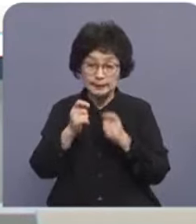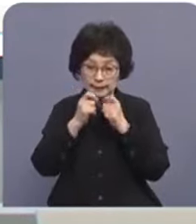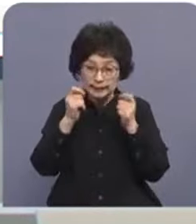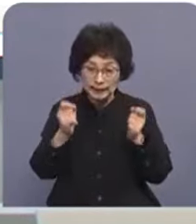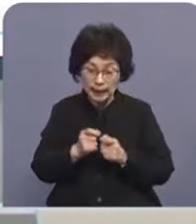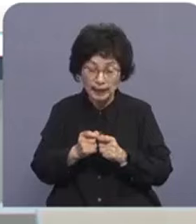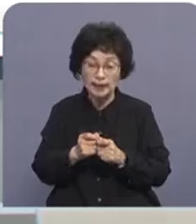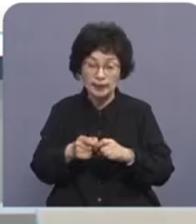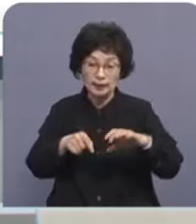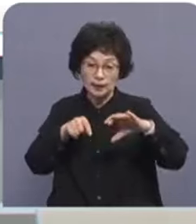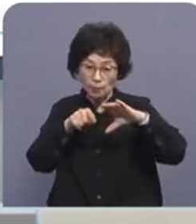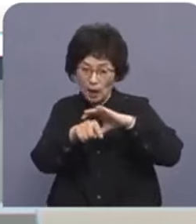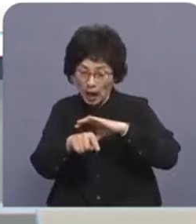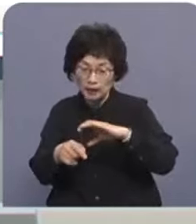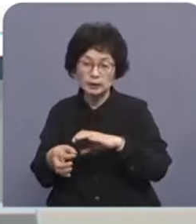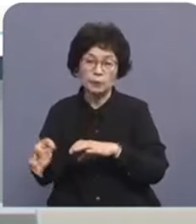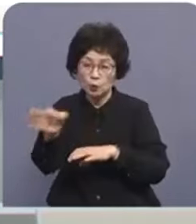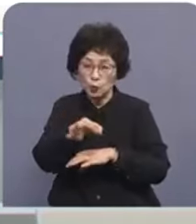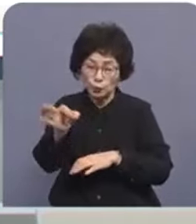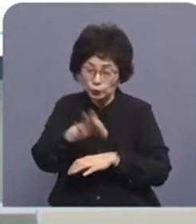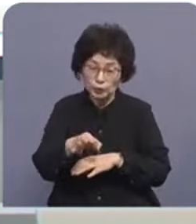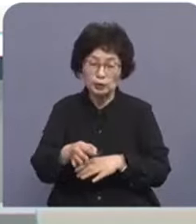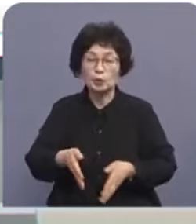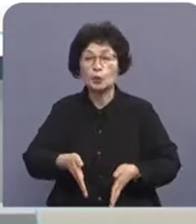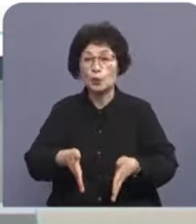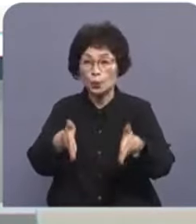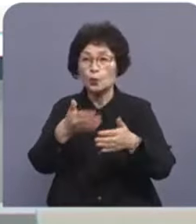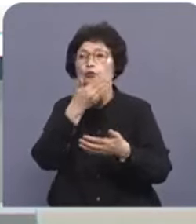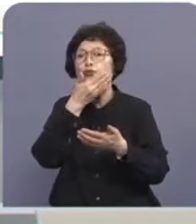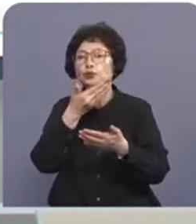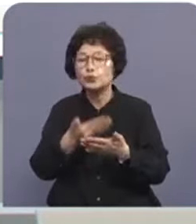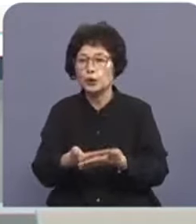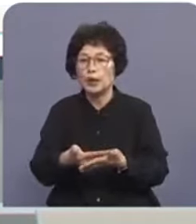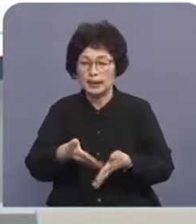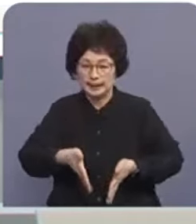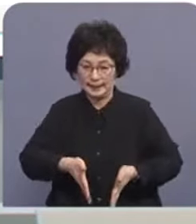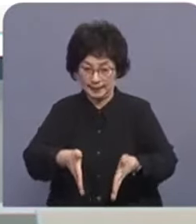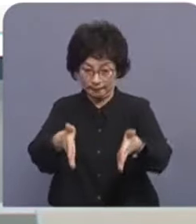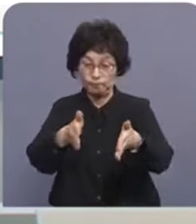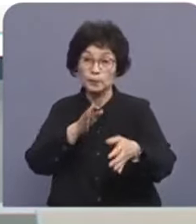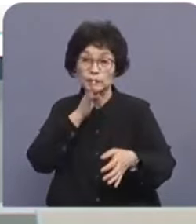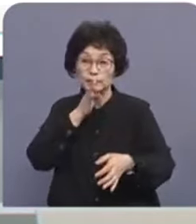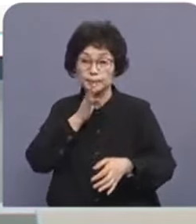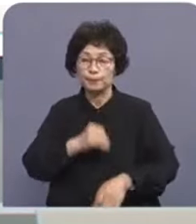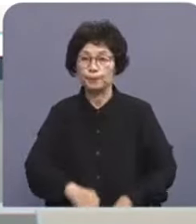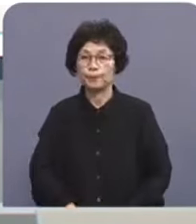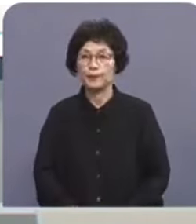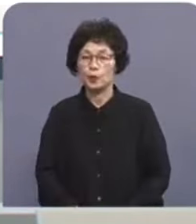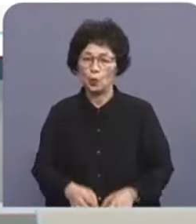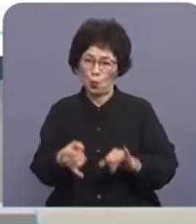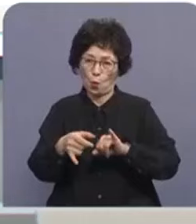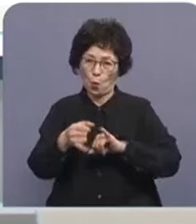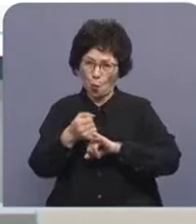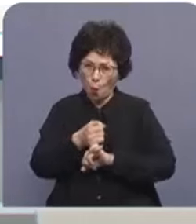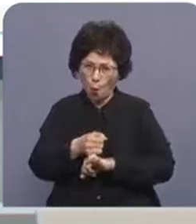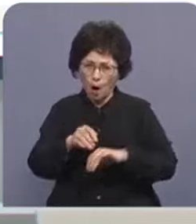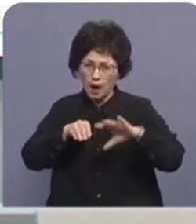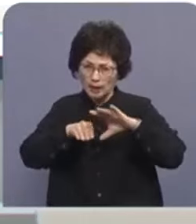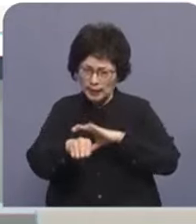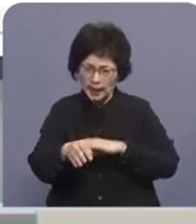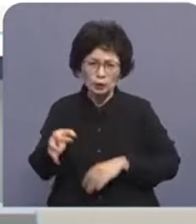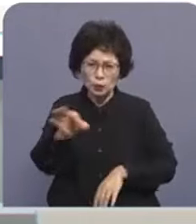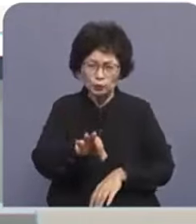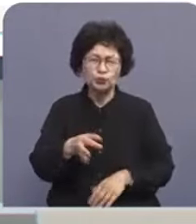도로가 대부분의 간선 도요 그만 그 중요한 그 지점에 다 있는 도로지 않습니까 필수적으로 다 수밖에 없는데